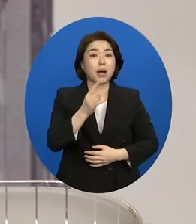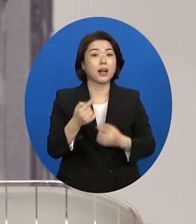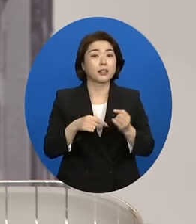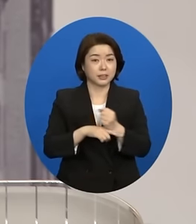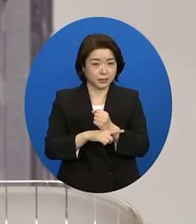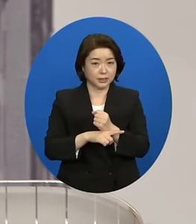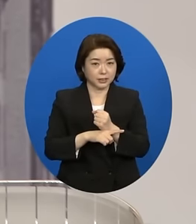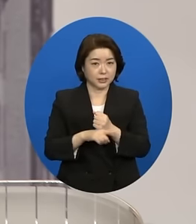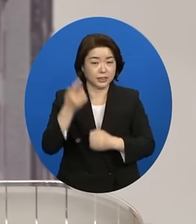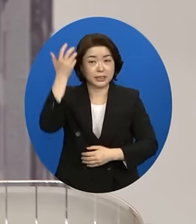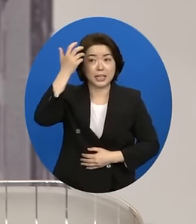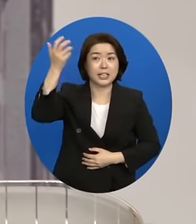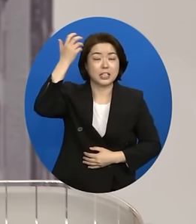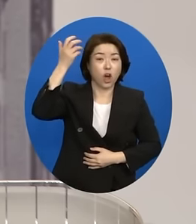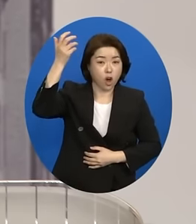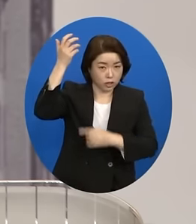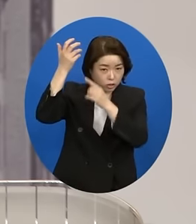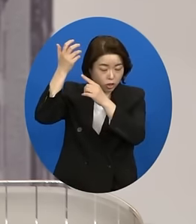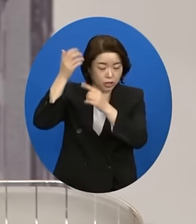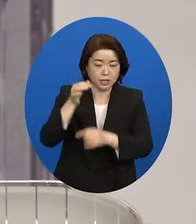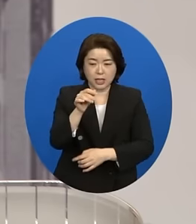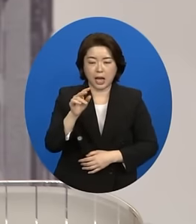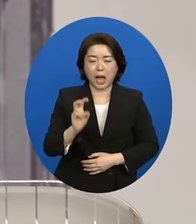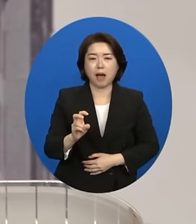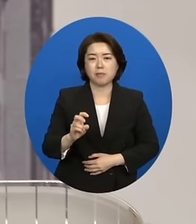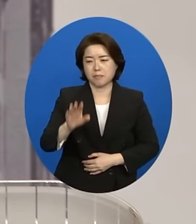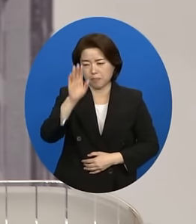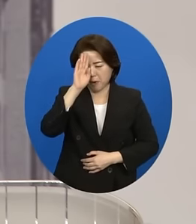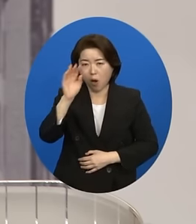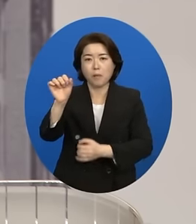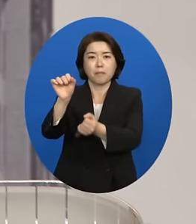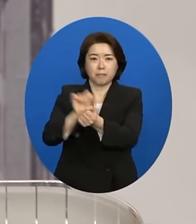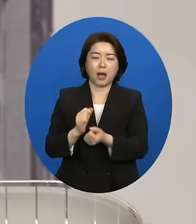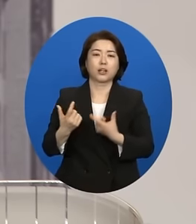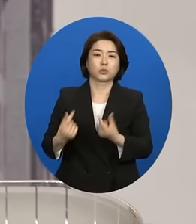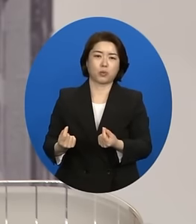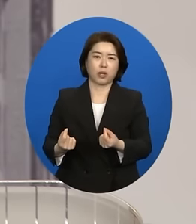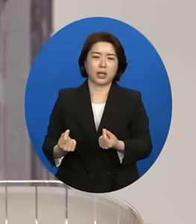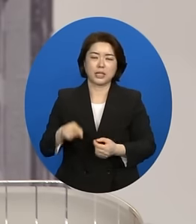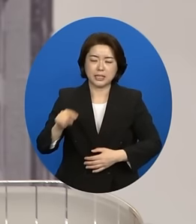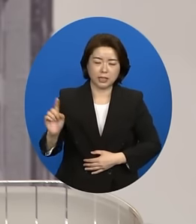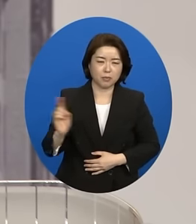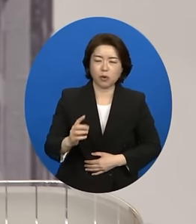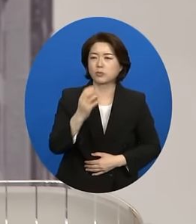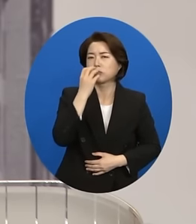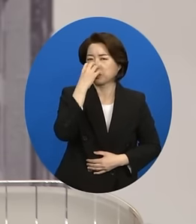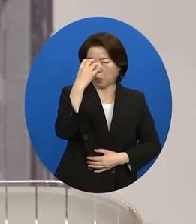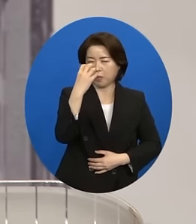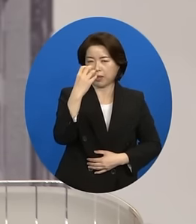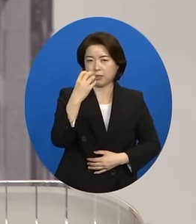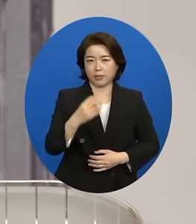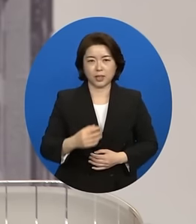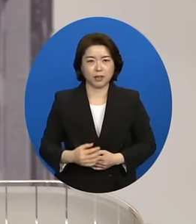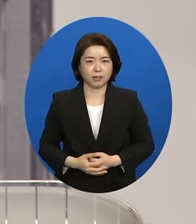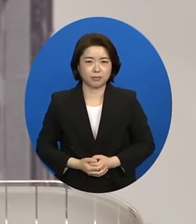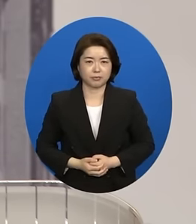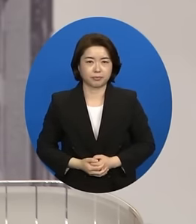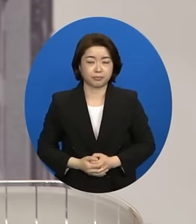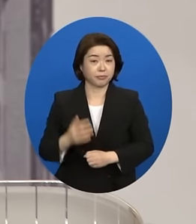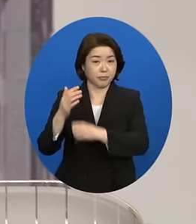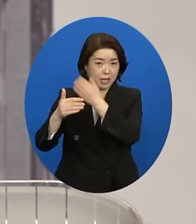바로 이것이 영적인 암에 걸렸다라는 증거입니다. 그것이 뭐죠? 교만입니다. 교만. 하나님